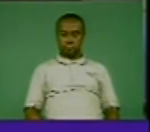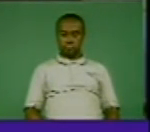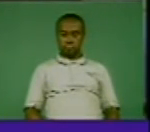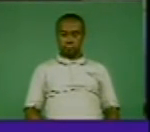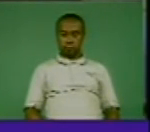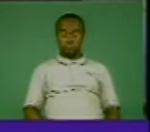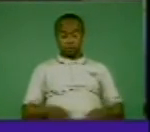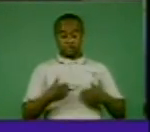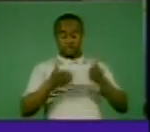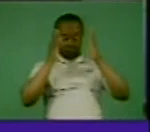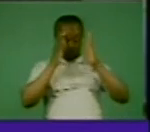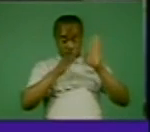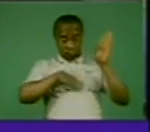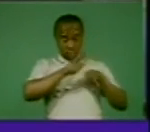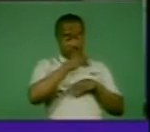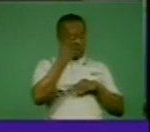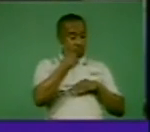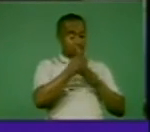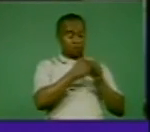Mheshimiwa Mwenyekiti, sura ya 19